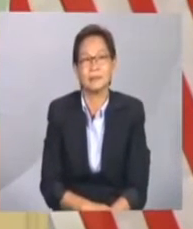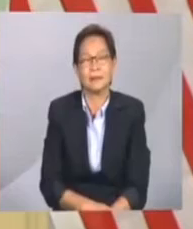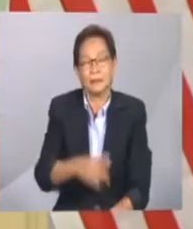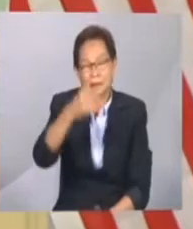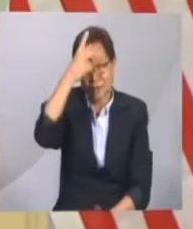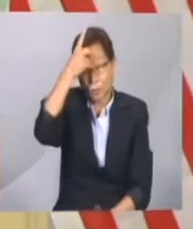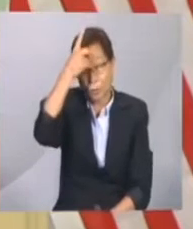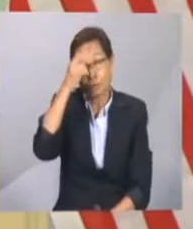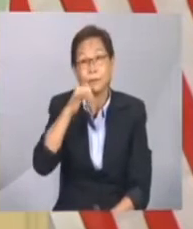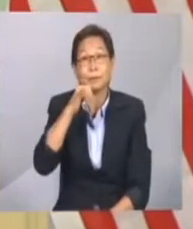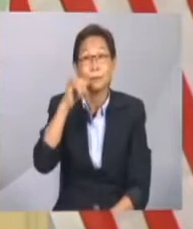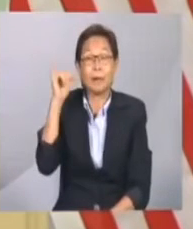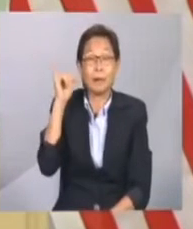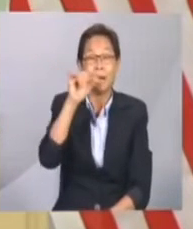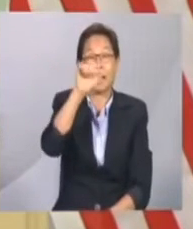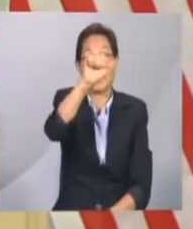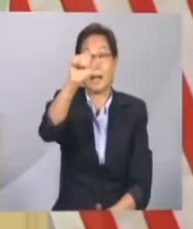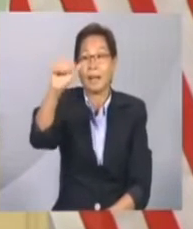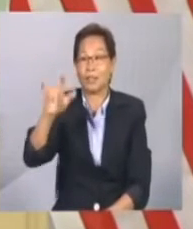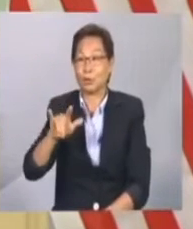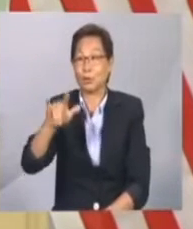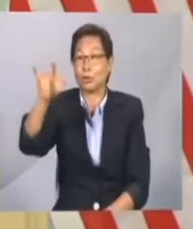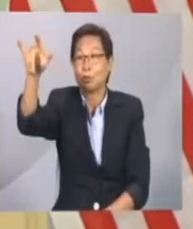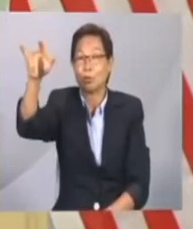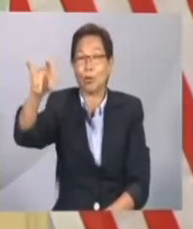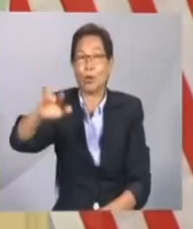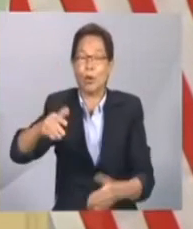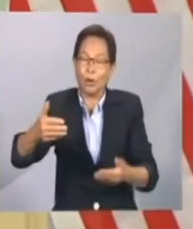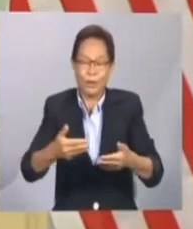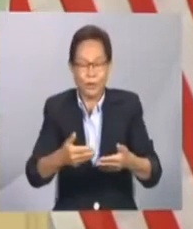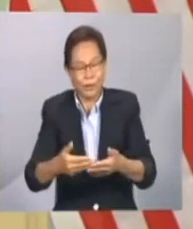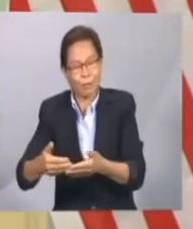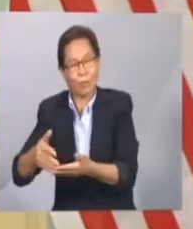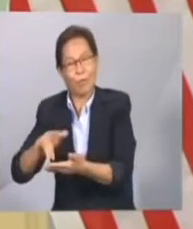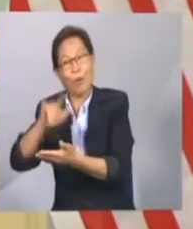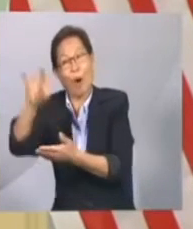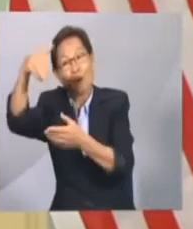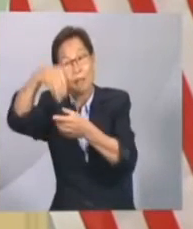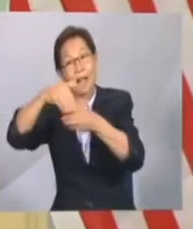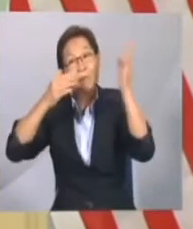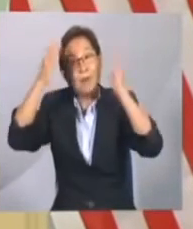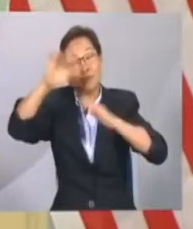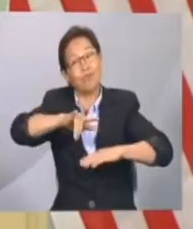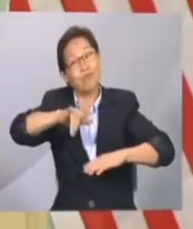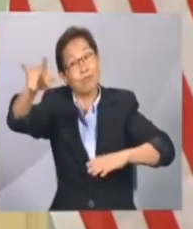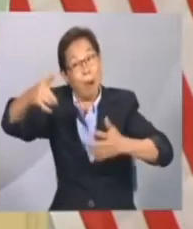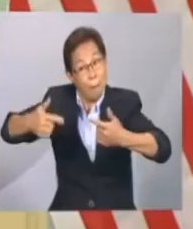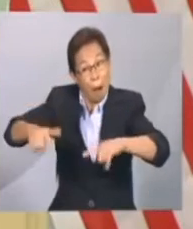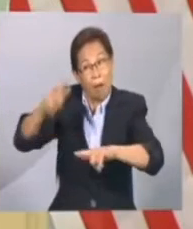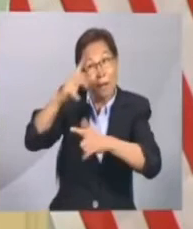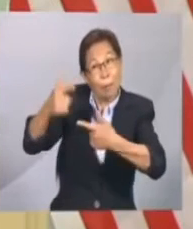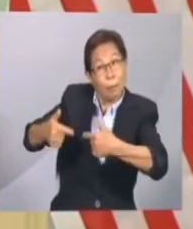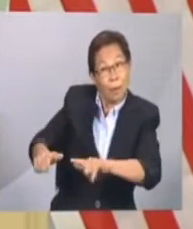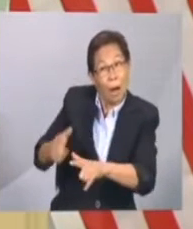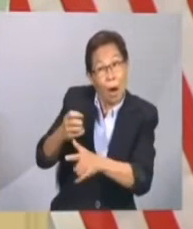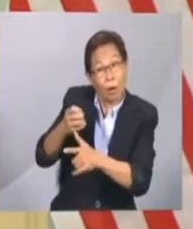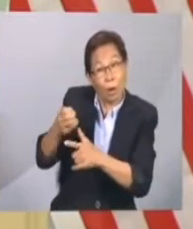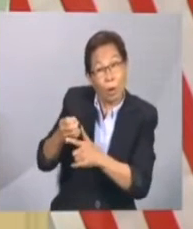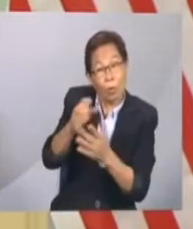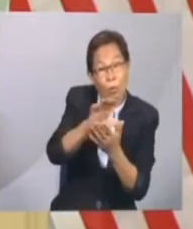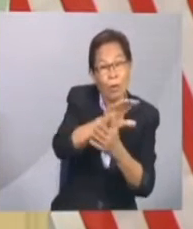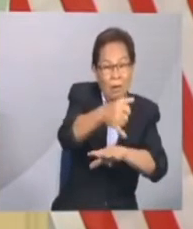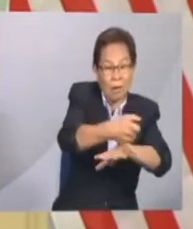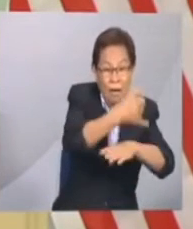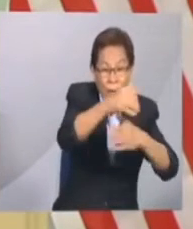Datuk Seri, semalam AirAsia dilaporkan telah menyambung semula penerbangan domestik. Adakah ini dibenarkan oleh kerajaan dan adakah garis